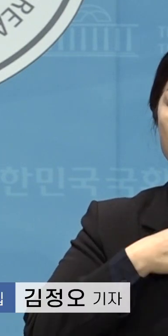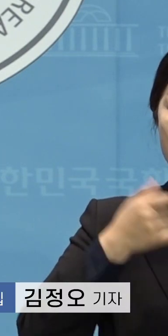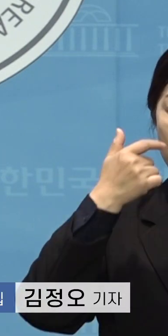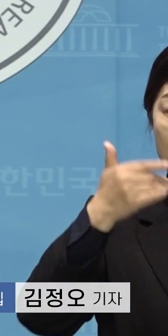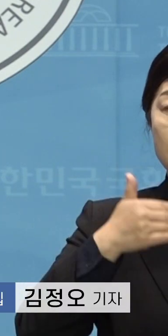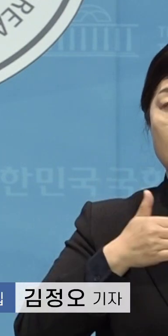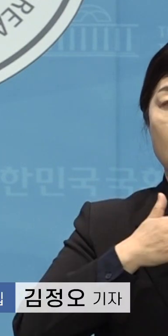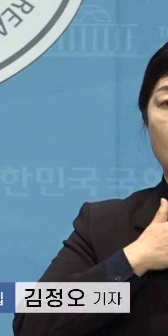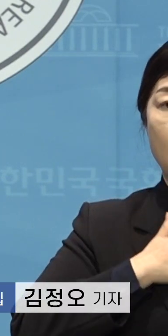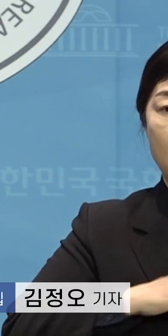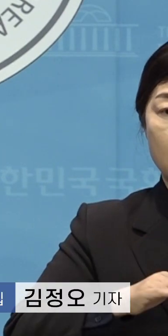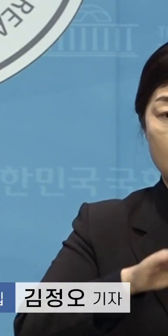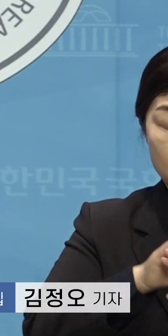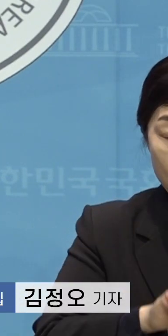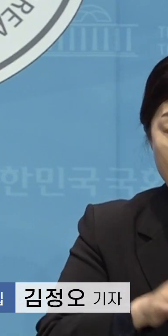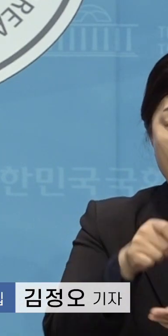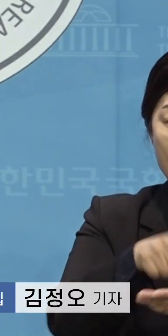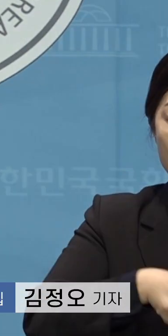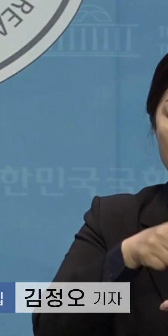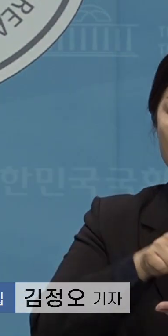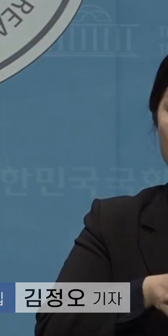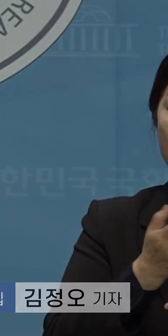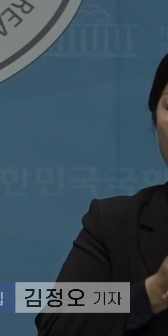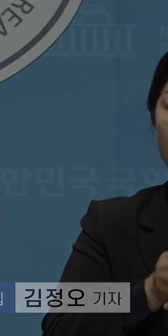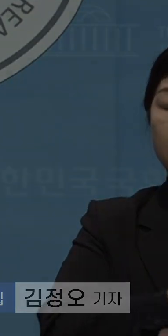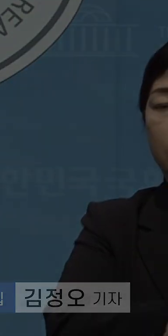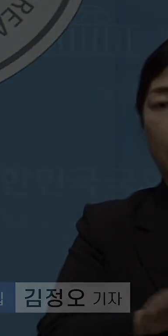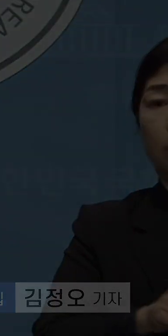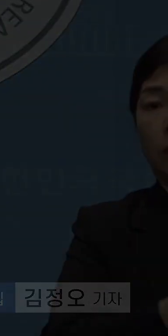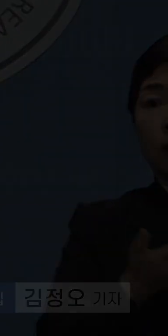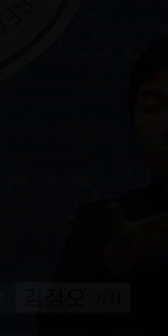사실을 명확하게 좀 보도해 주셨으면 좋겠습니다. 이상입니다.